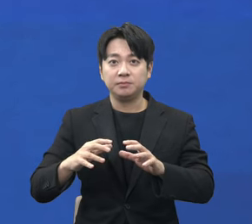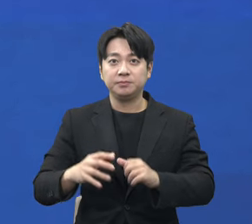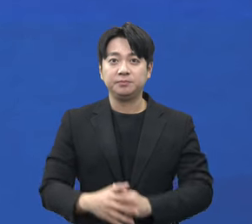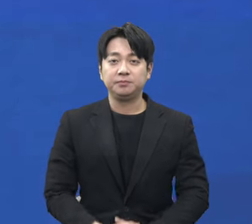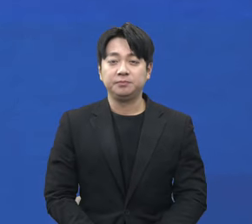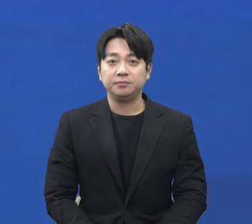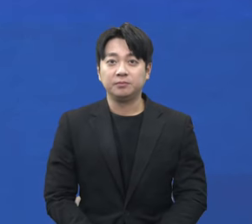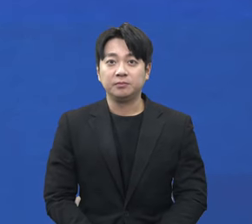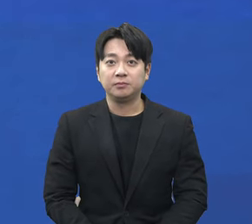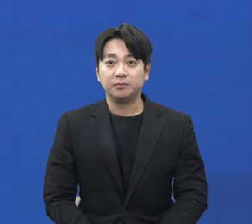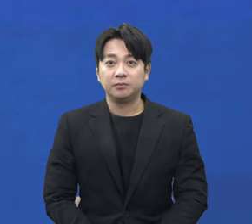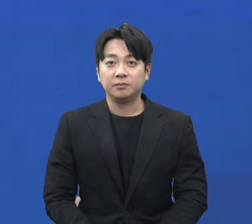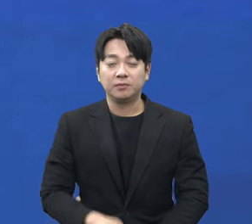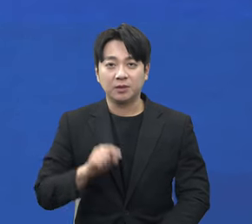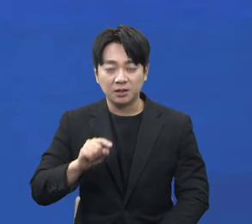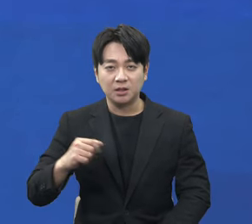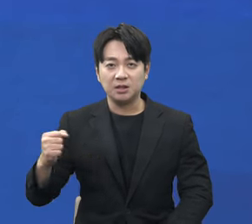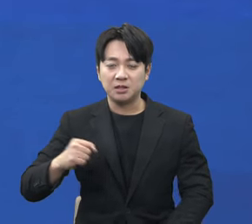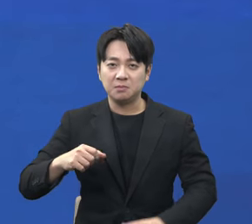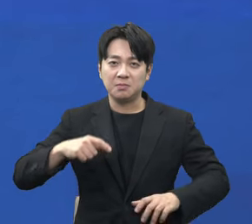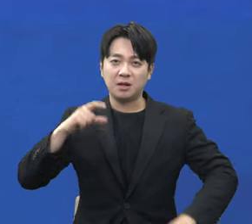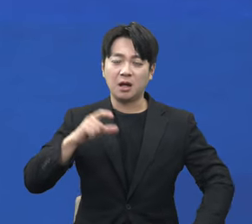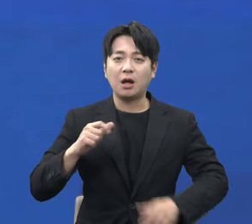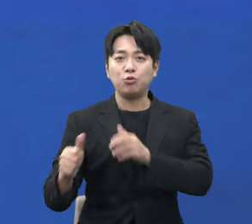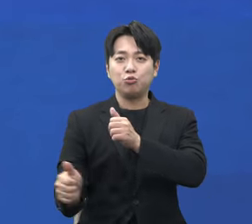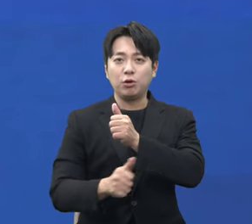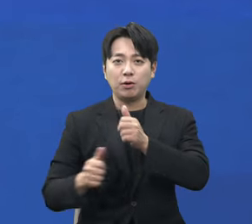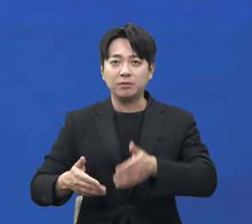전국농어민위원회로 바꿀 수 있을 거라 답합니다.